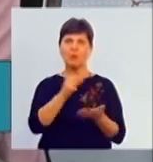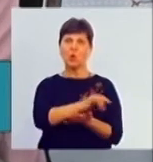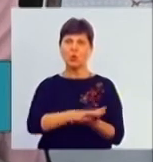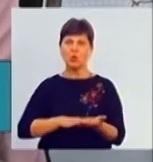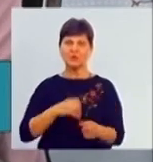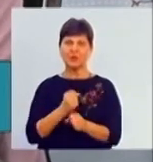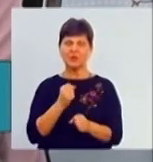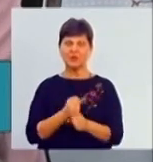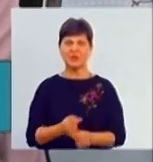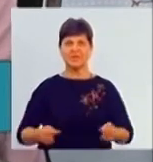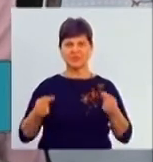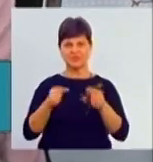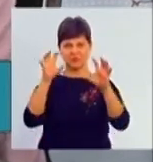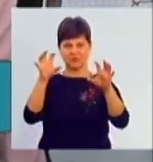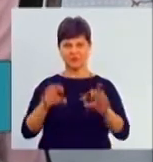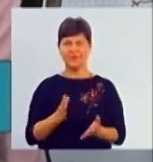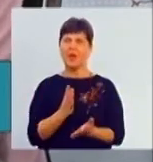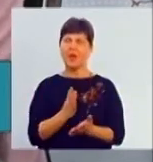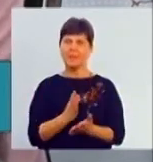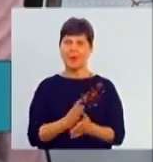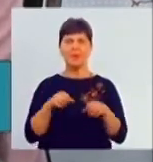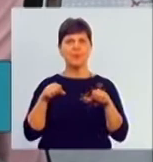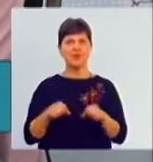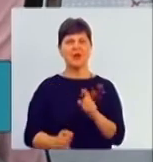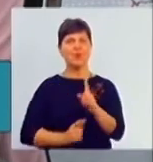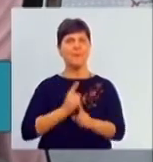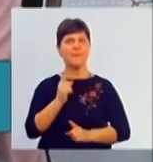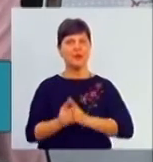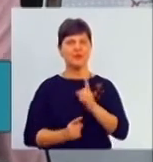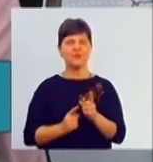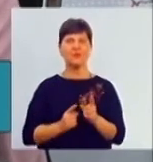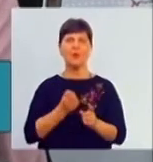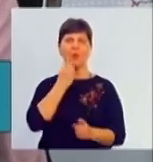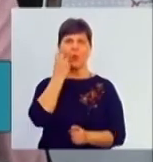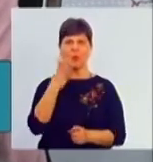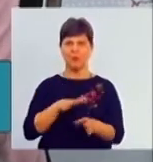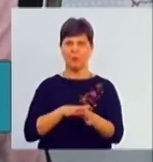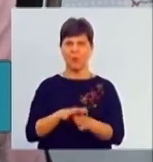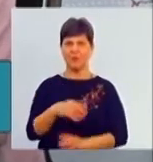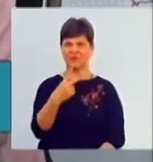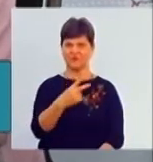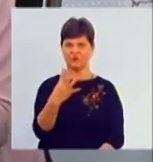діючого законодавства, має право на перерахунок після того, як він відпрацював 24 повних місяці.